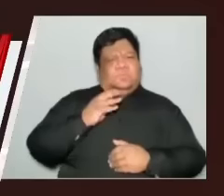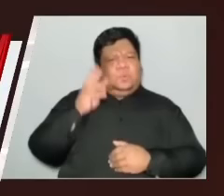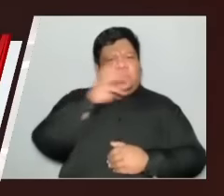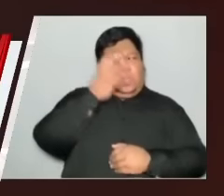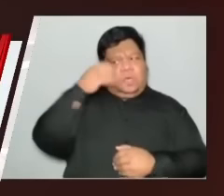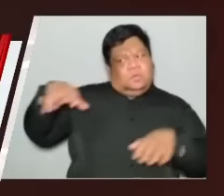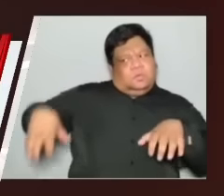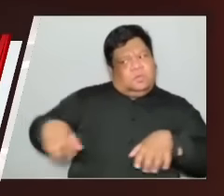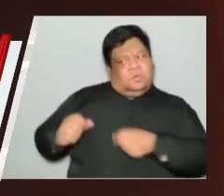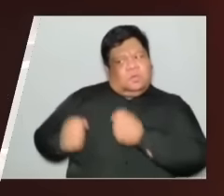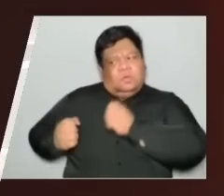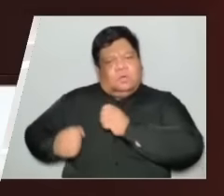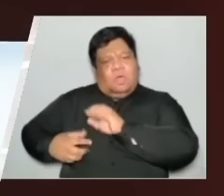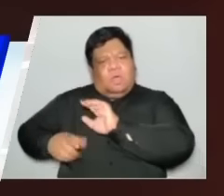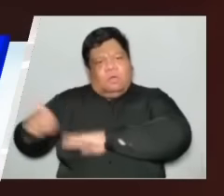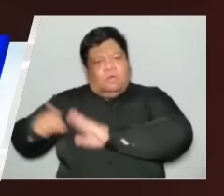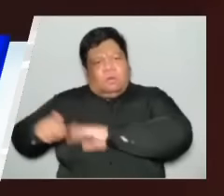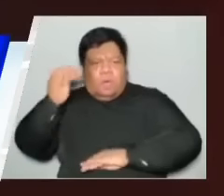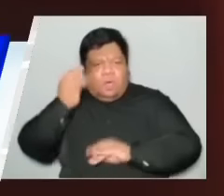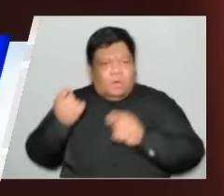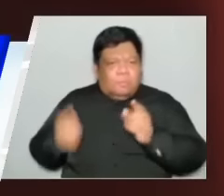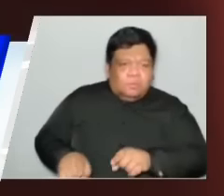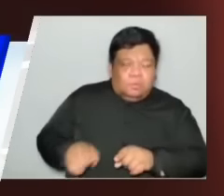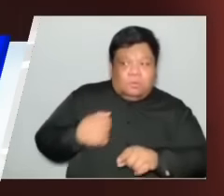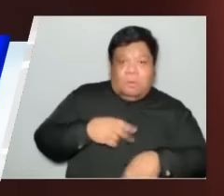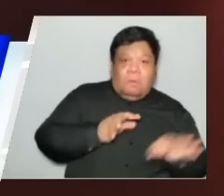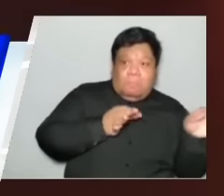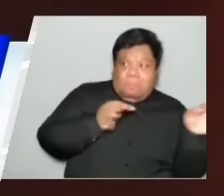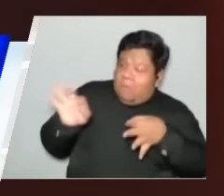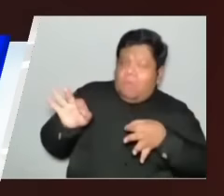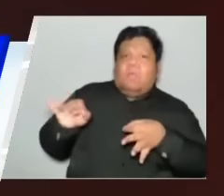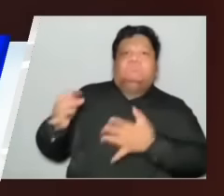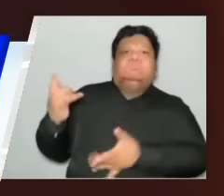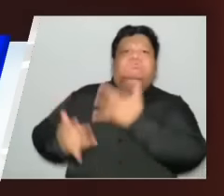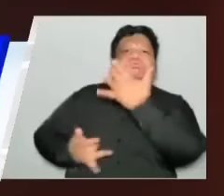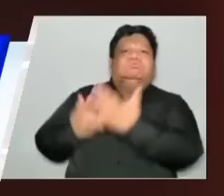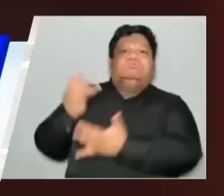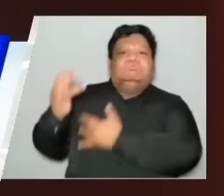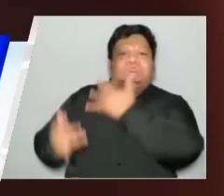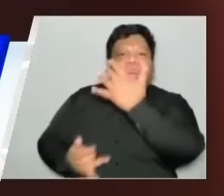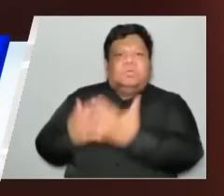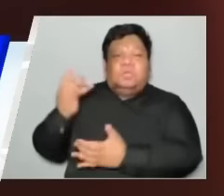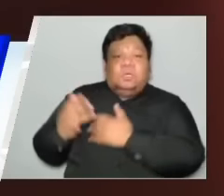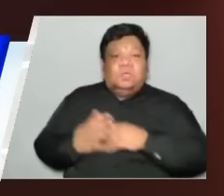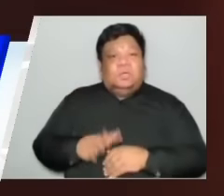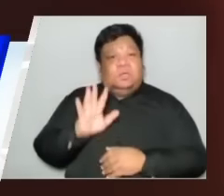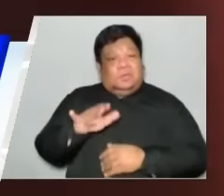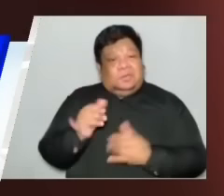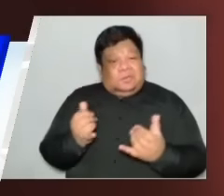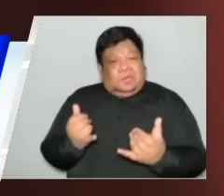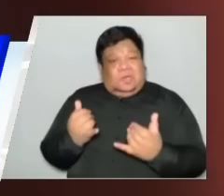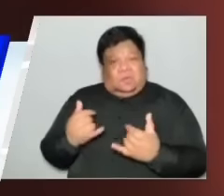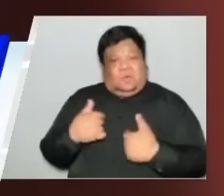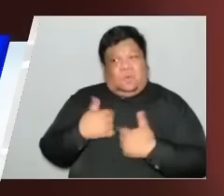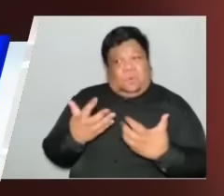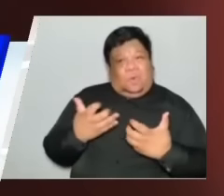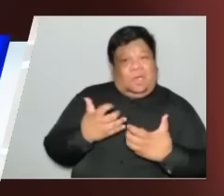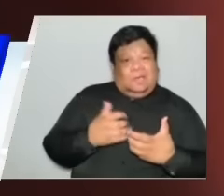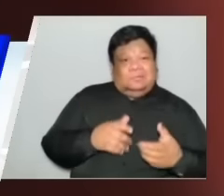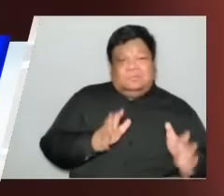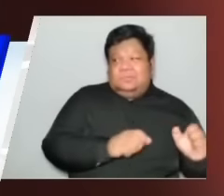nangyari? Pagtingin ko nga po, ang laki na ng apoy. Ngayon po, e-responde po sana ako, kukuha akong basahan para takpan